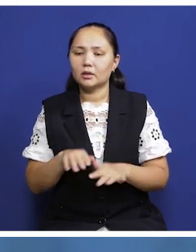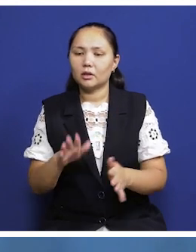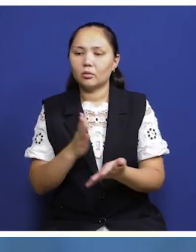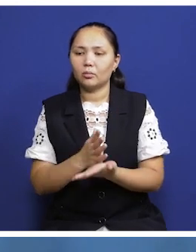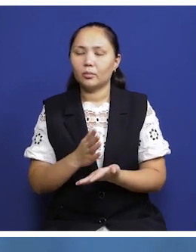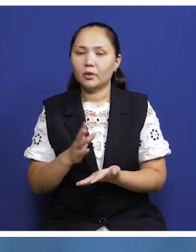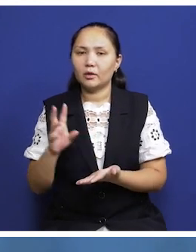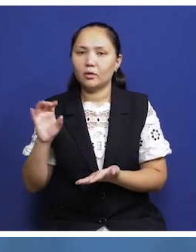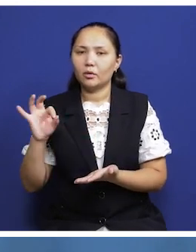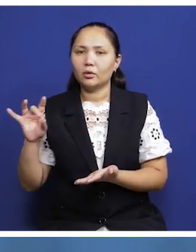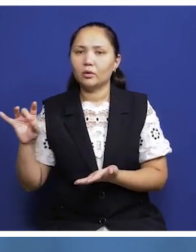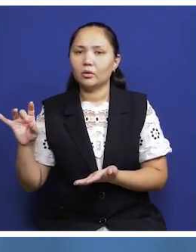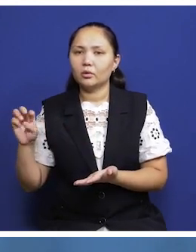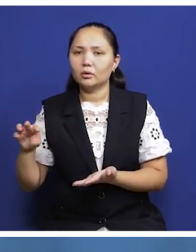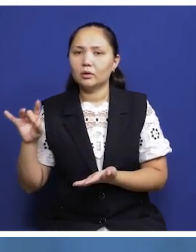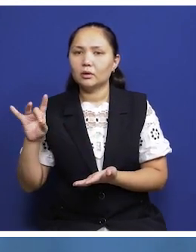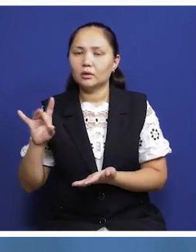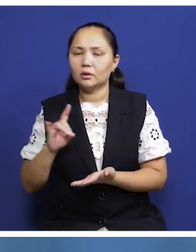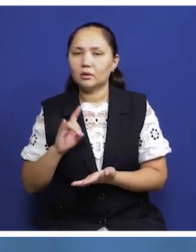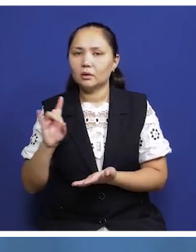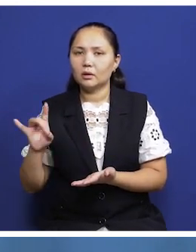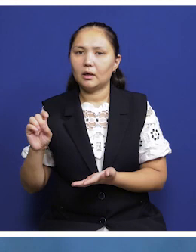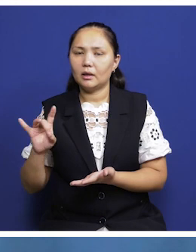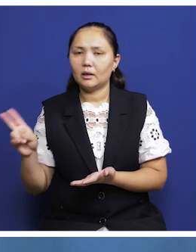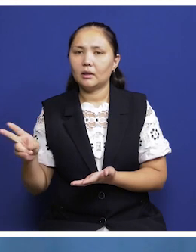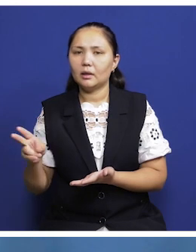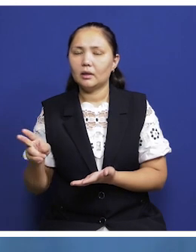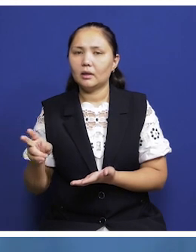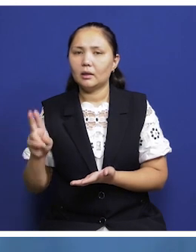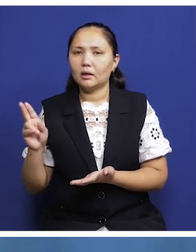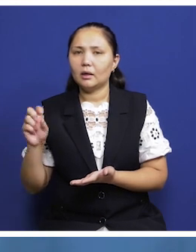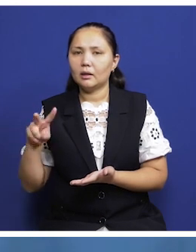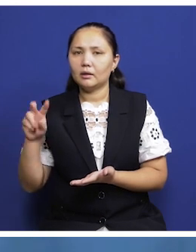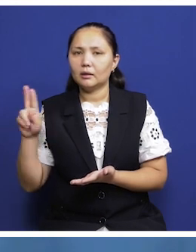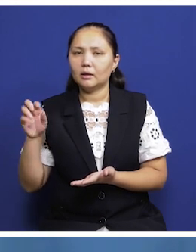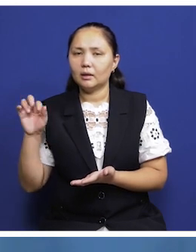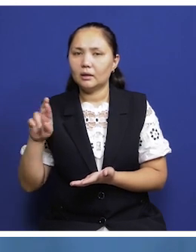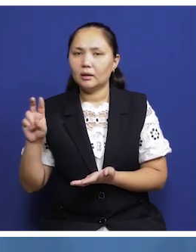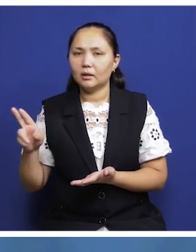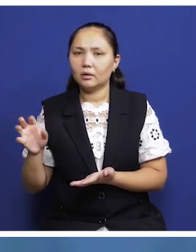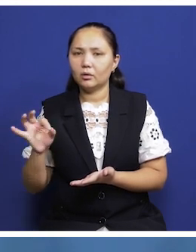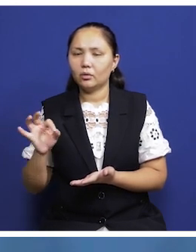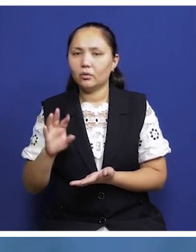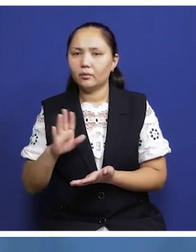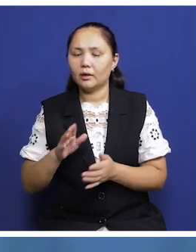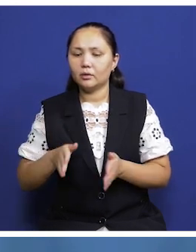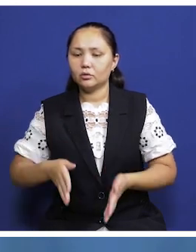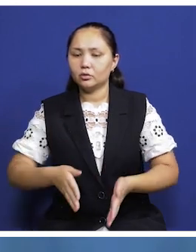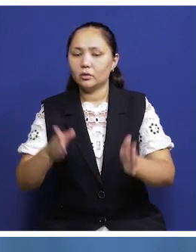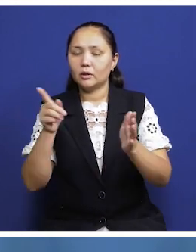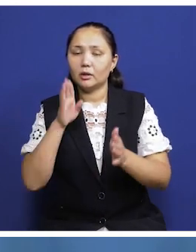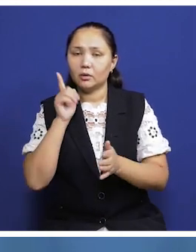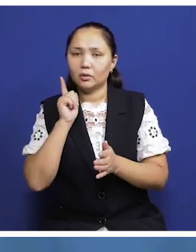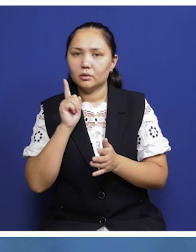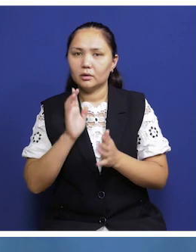кіреберіс қақпаны абаттандыру, Қалдаяқ ауылына кіреберіс жол бойы абаттандырылады. Сонымен бірге 5